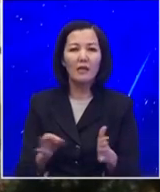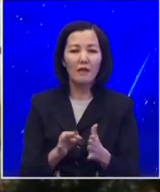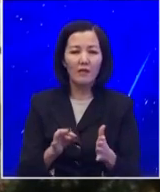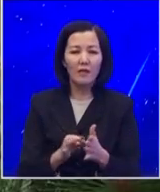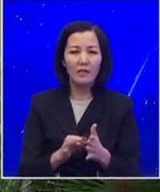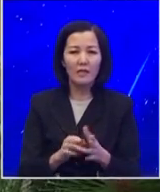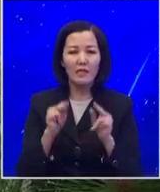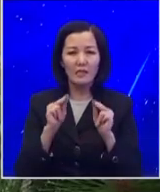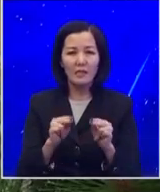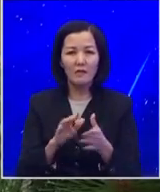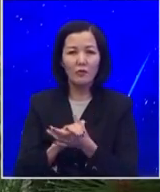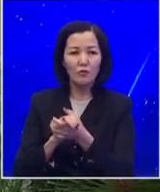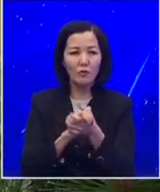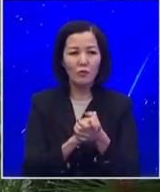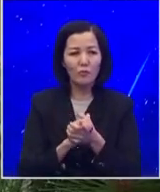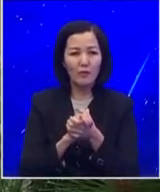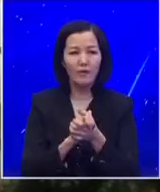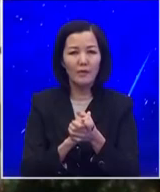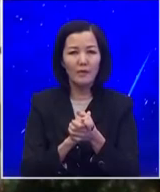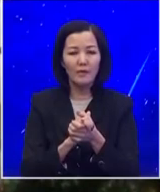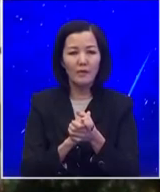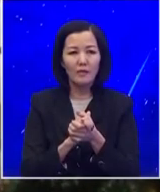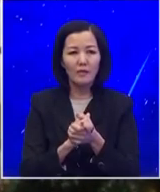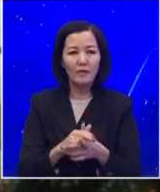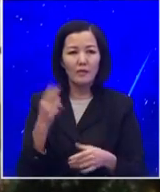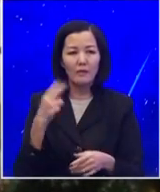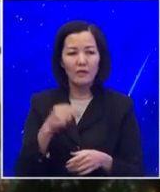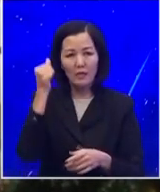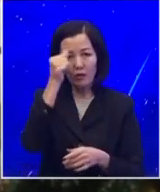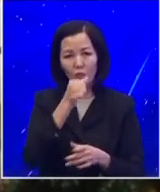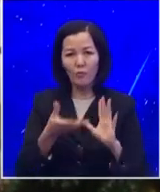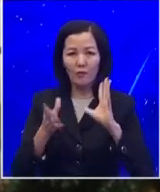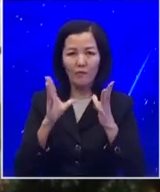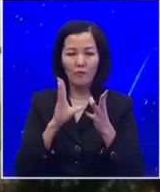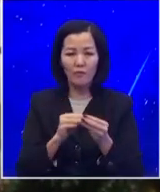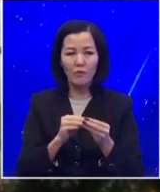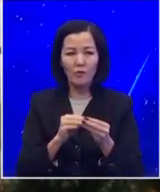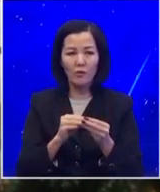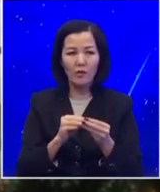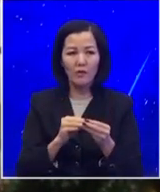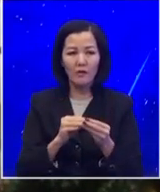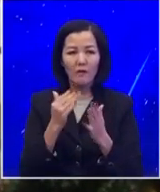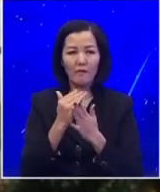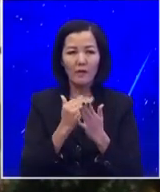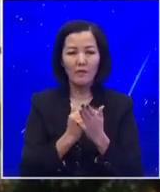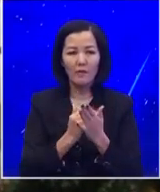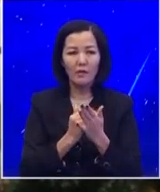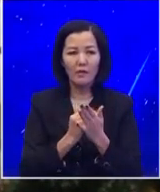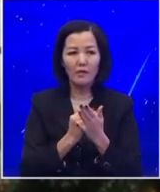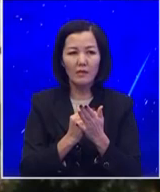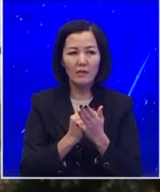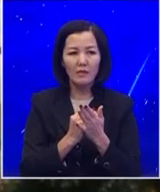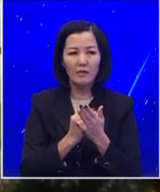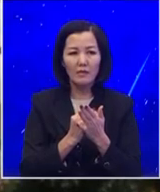естественно, показать дружбу, сплоченность, единство народа. 2020 год мы подводим итоги, и в рамках мероприятия были награждены